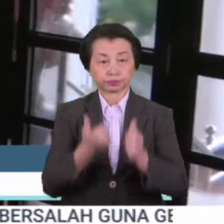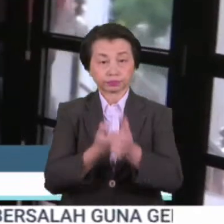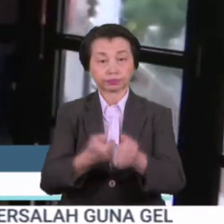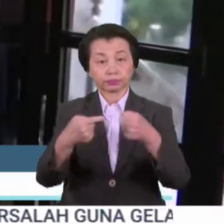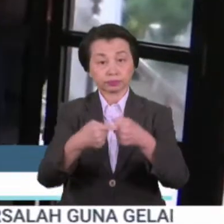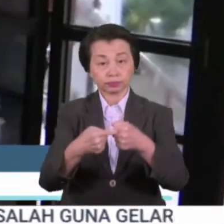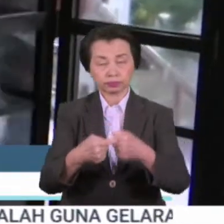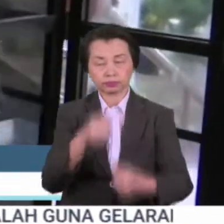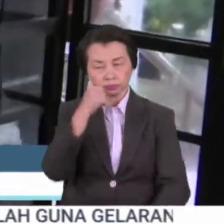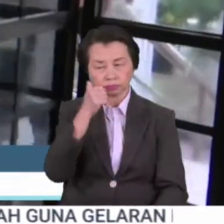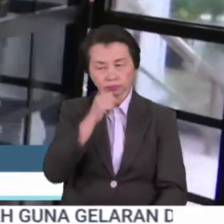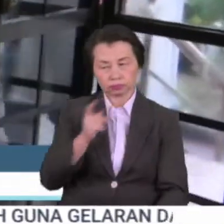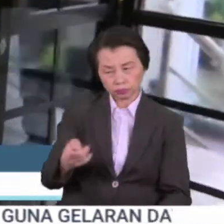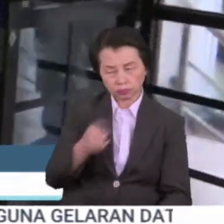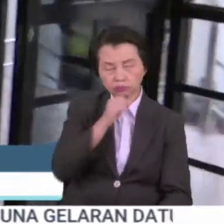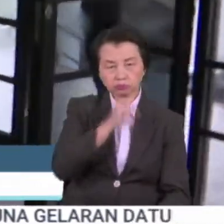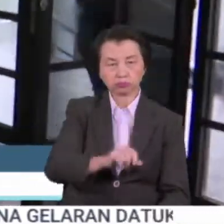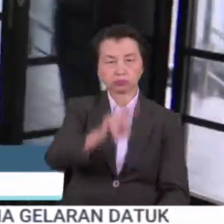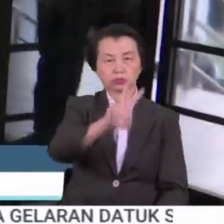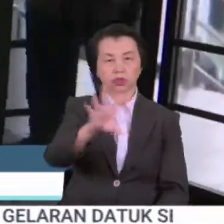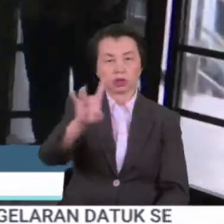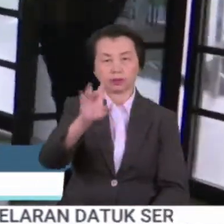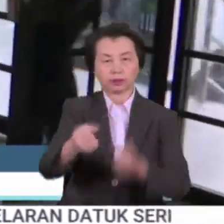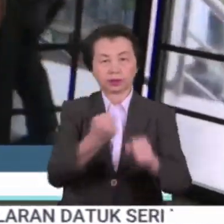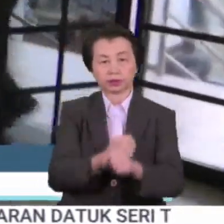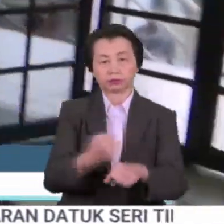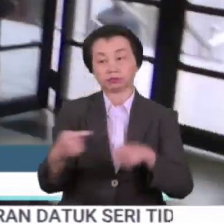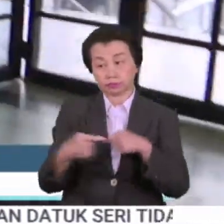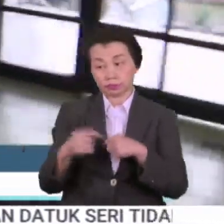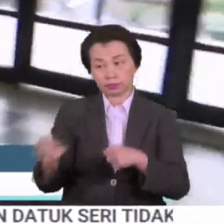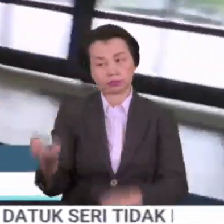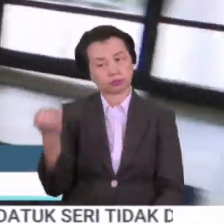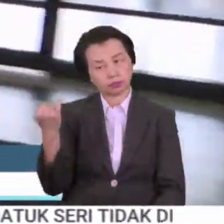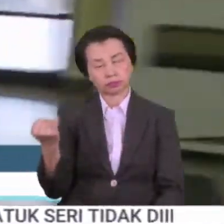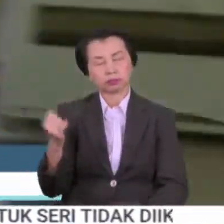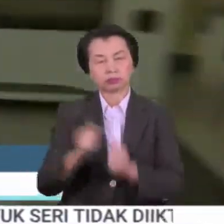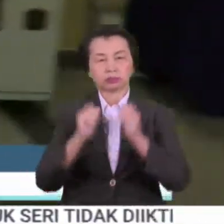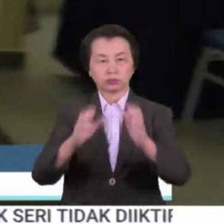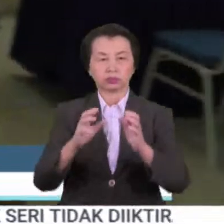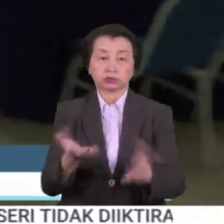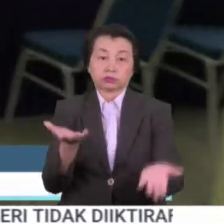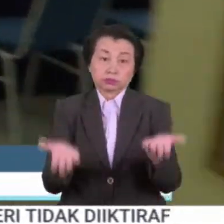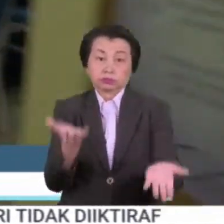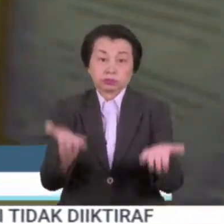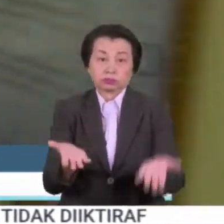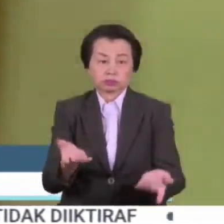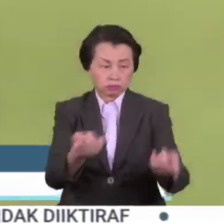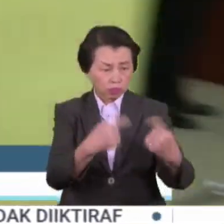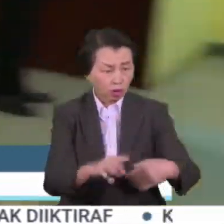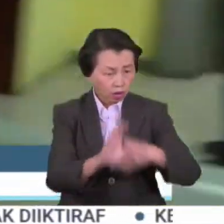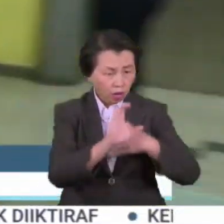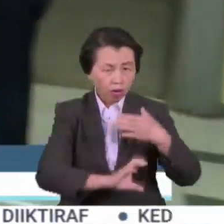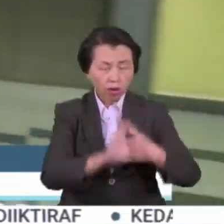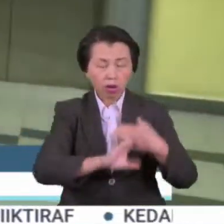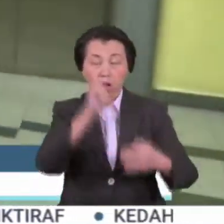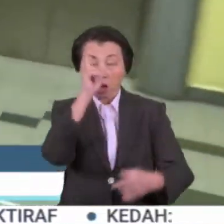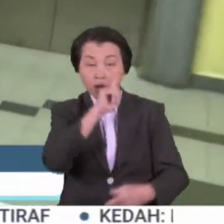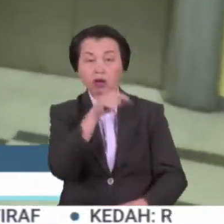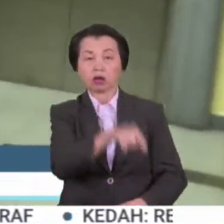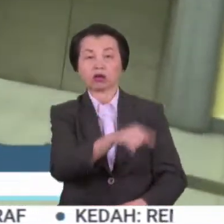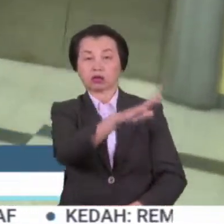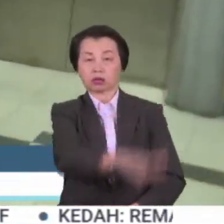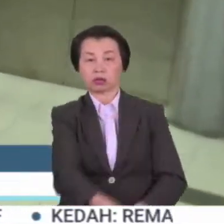wanita berusia 28 tahun itu di dakwah betina cuy dengan cara yang mungkin mendatangkan kecerahan fisikal